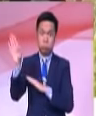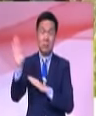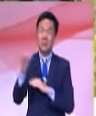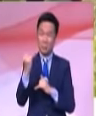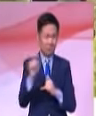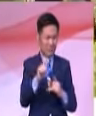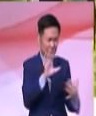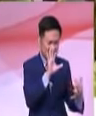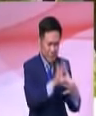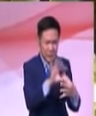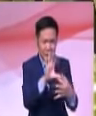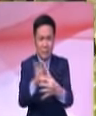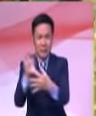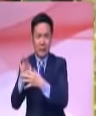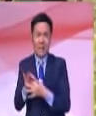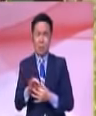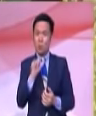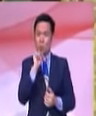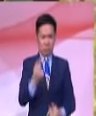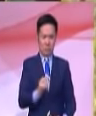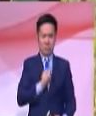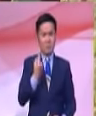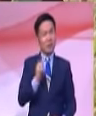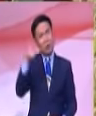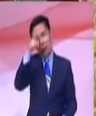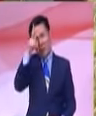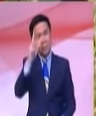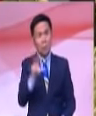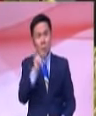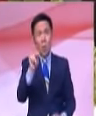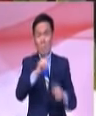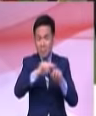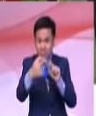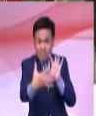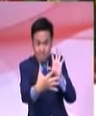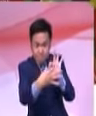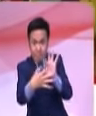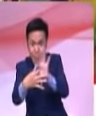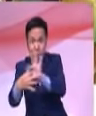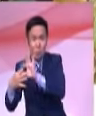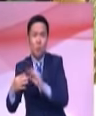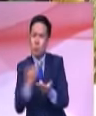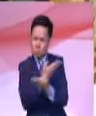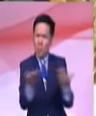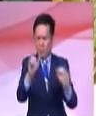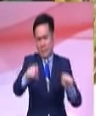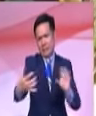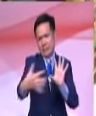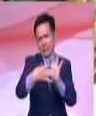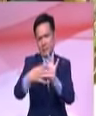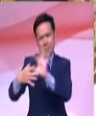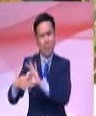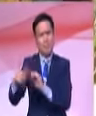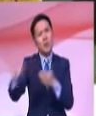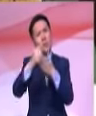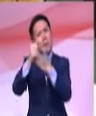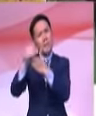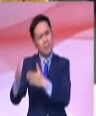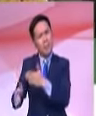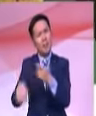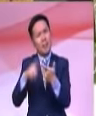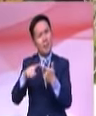Bukan usaha ini datang daripada kerajaan saja, tapi juga perlu juga kerjasama daripada semua pihak, pemimpin